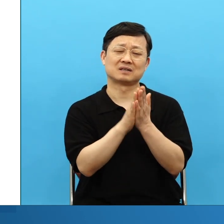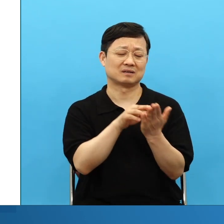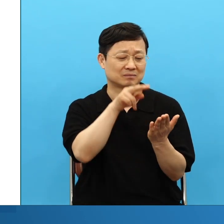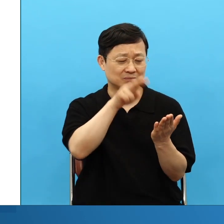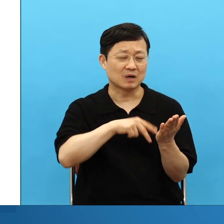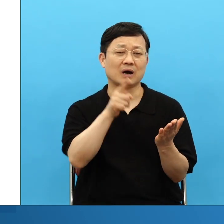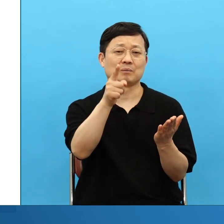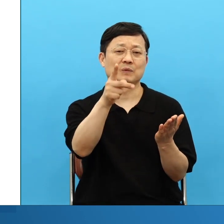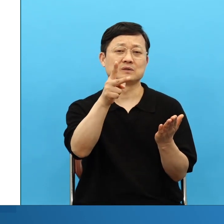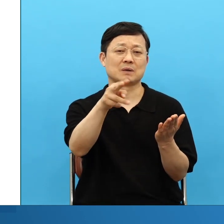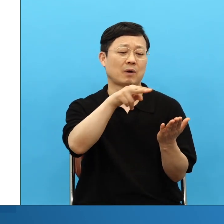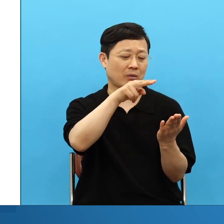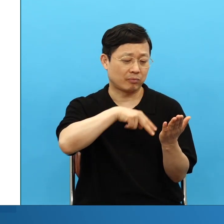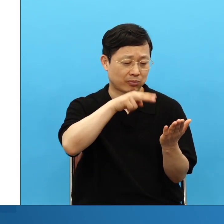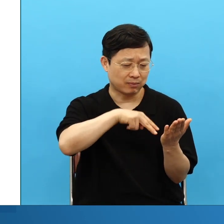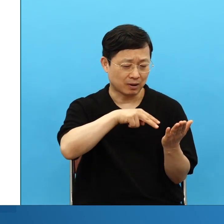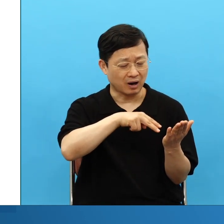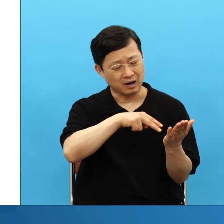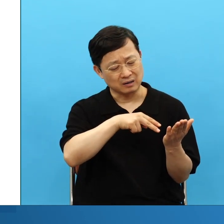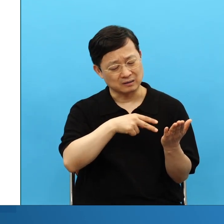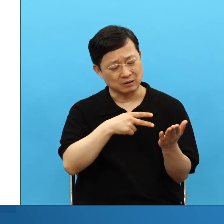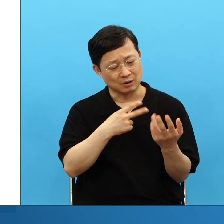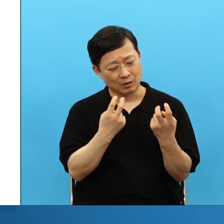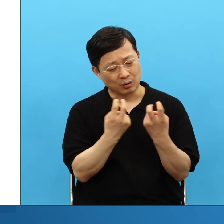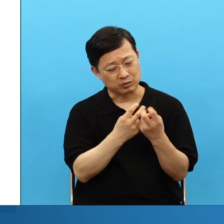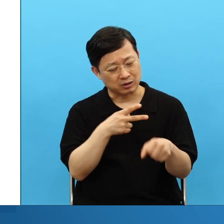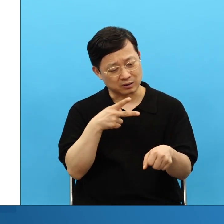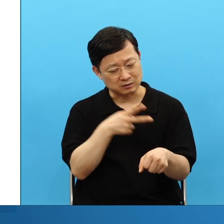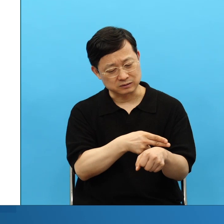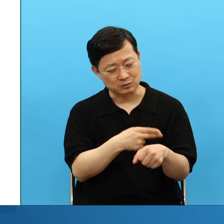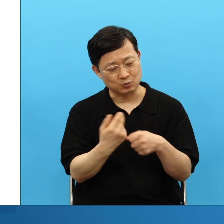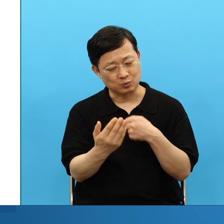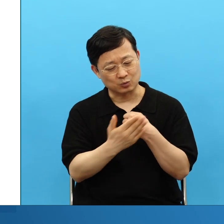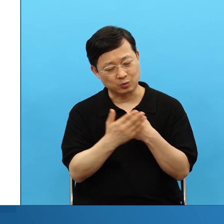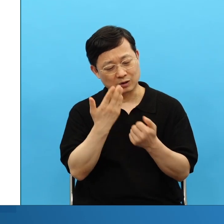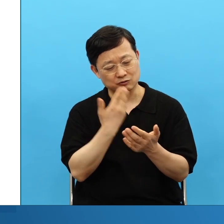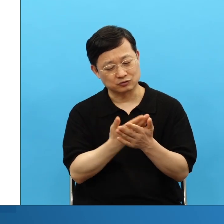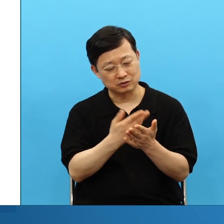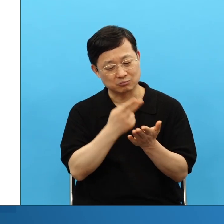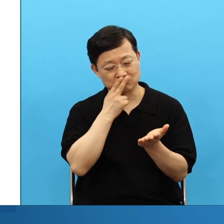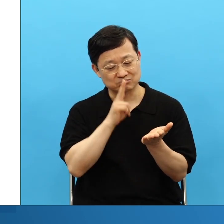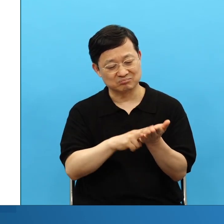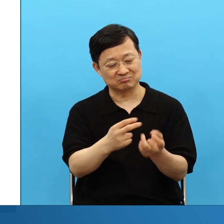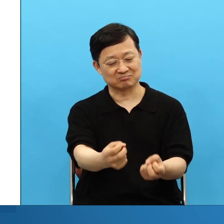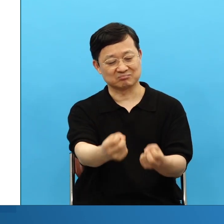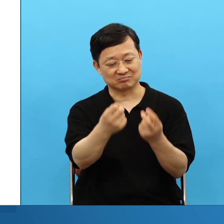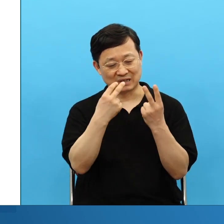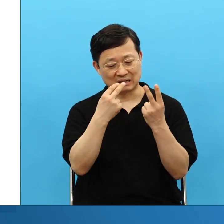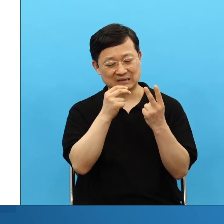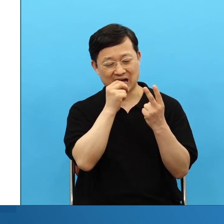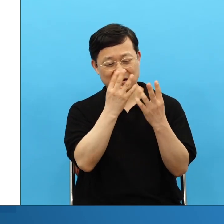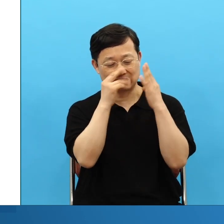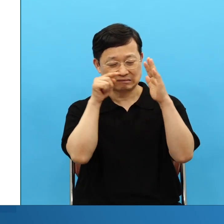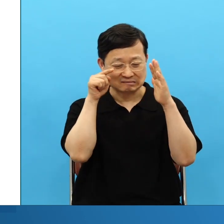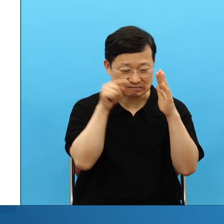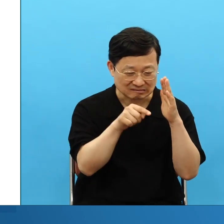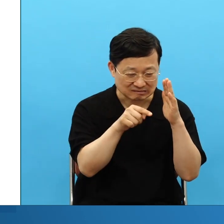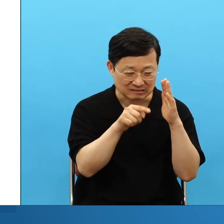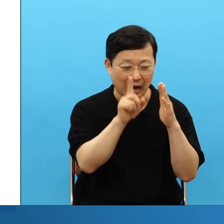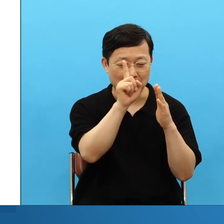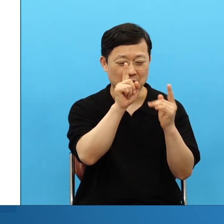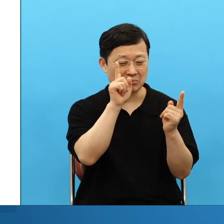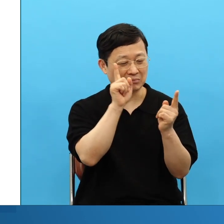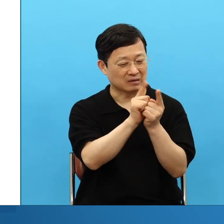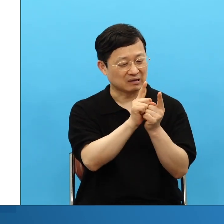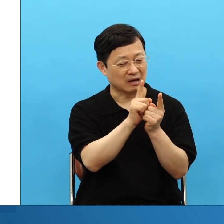교도소 안에서. 그래서 어떻게 끊을 수 있을지 도와달라 이러는데 참 교도소 안에 제가 찾아가서 한 번은 면회가